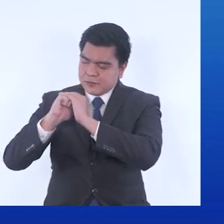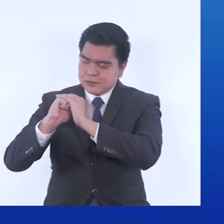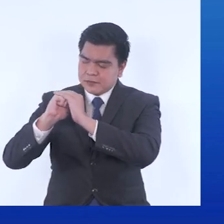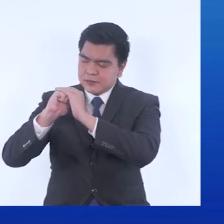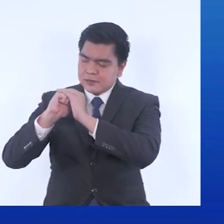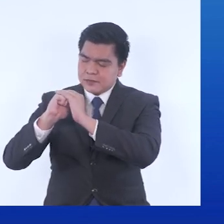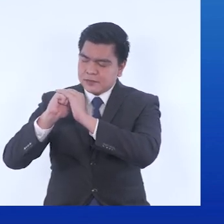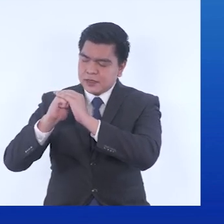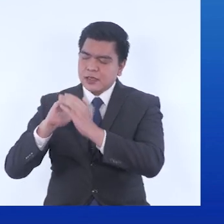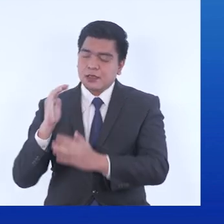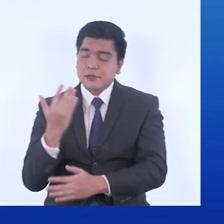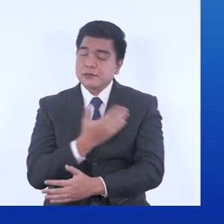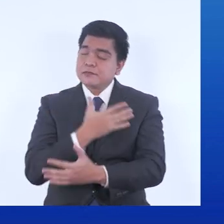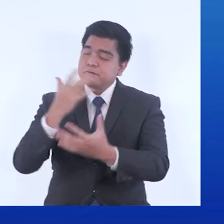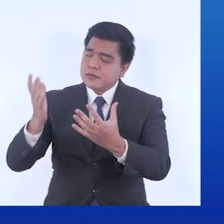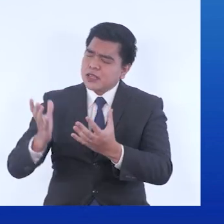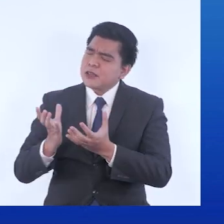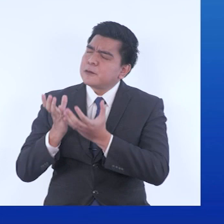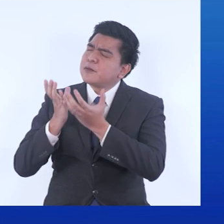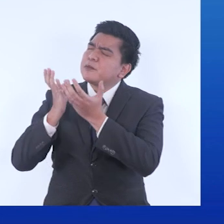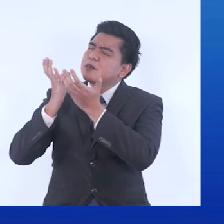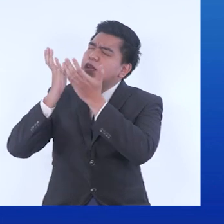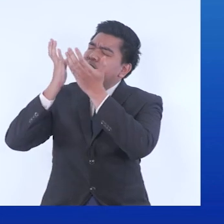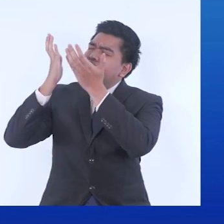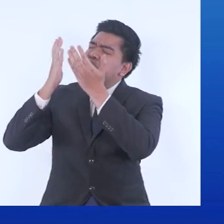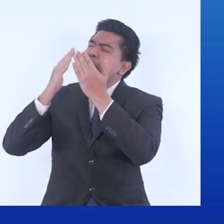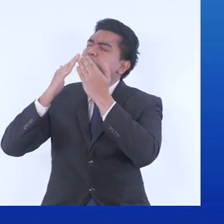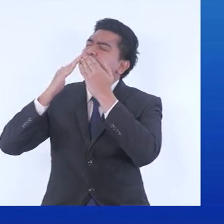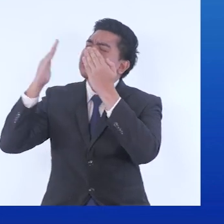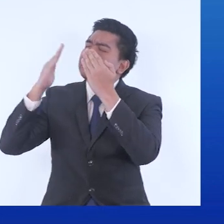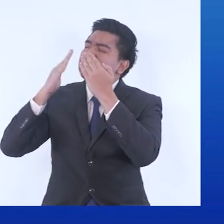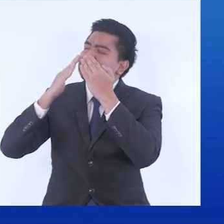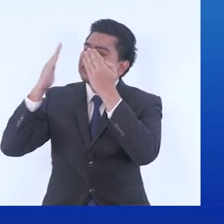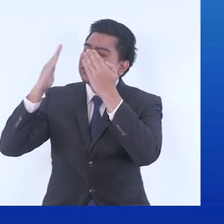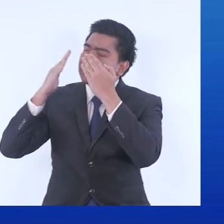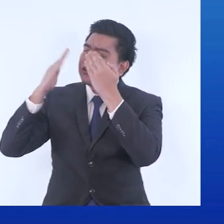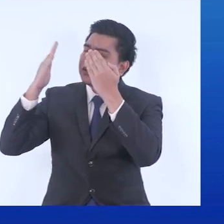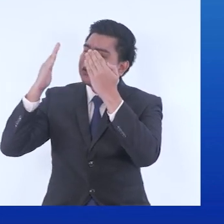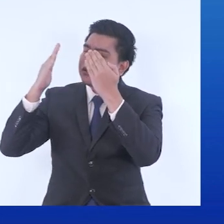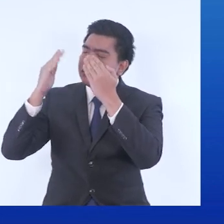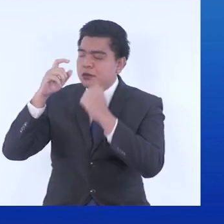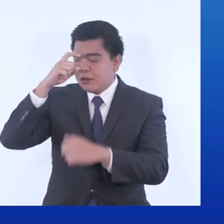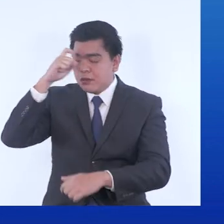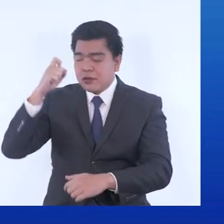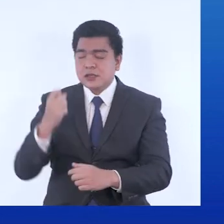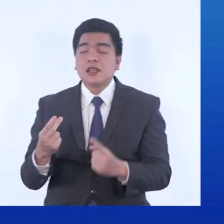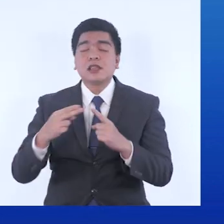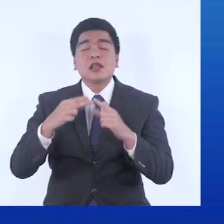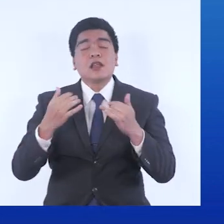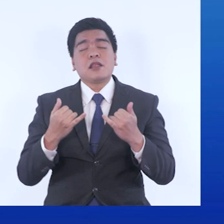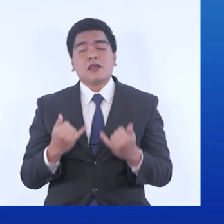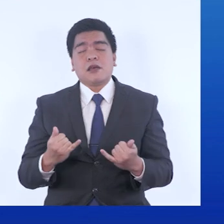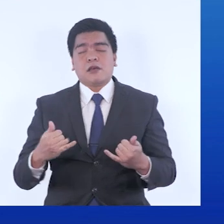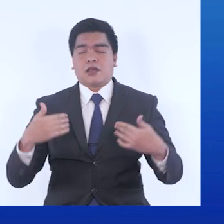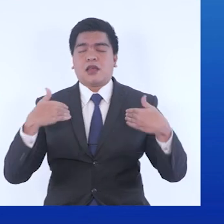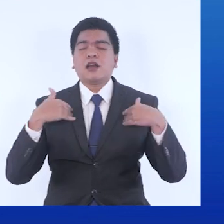isa sa amin. Nag-aalay po kami ng maraming maraming pagpapasalamat pagkat taglay pa po namin ang